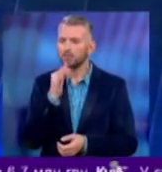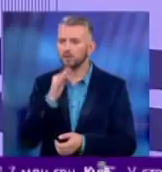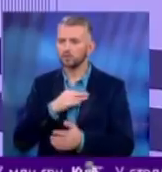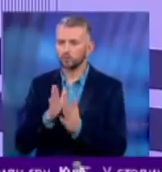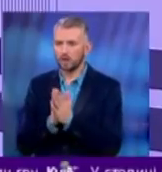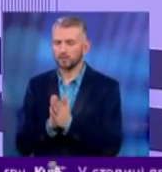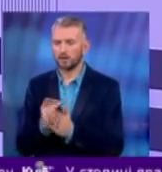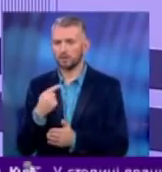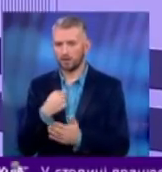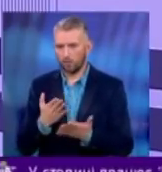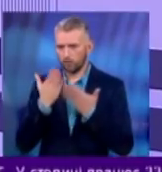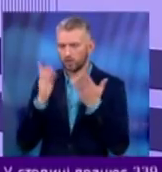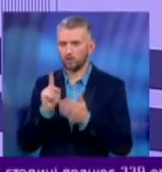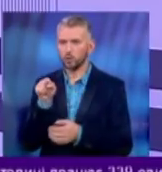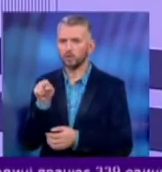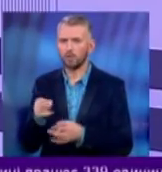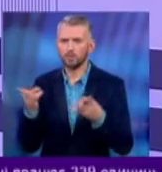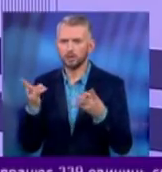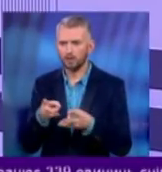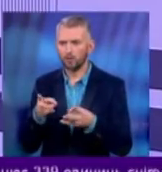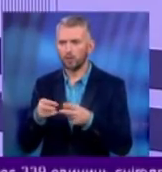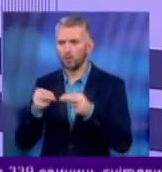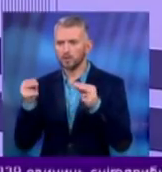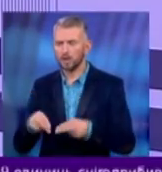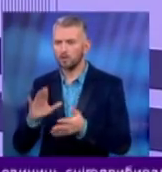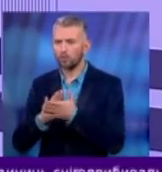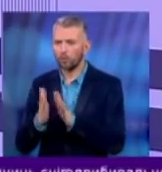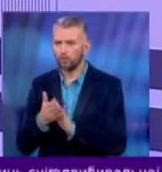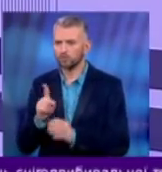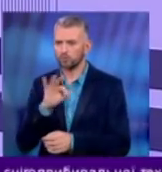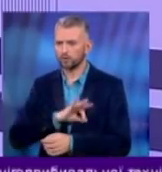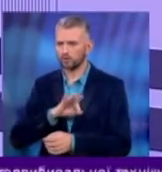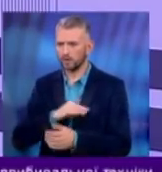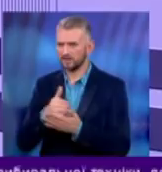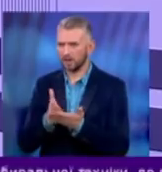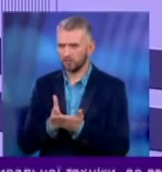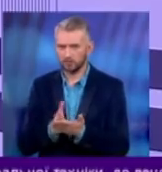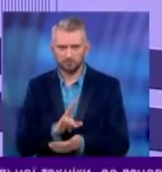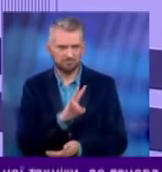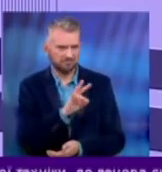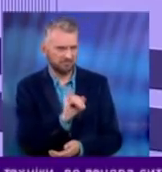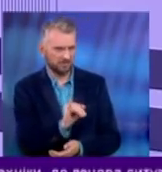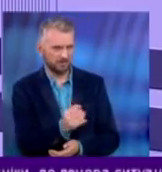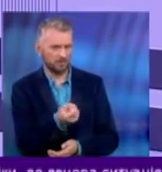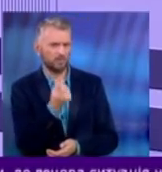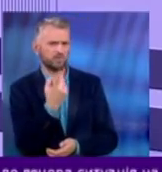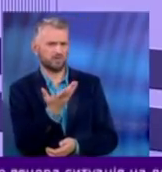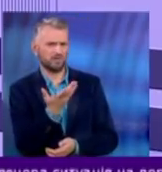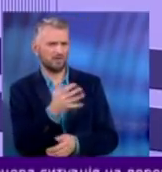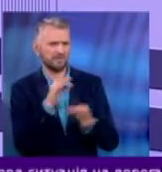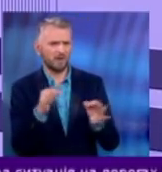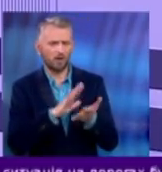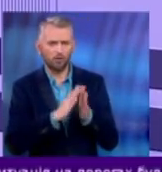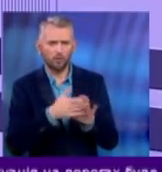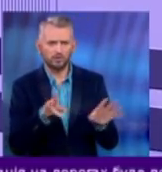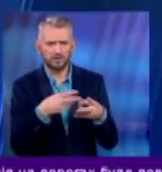от прочитала про те, що там треба укладати певну угоду, аби користуватися сервісом. Ні, це про що? Ні, ніякої угоди